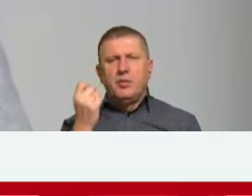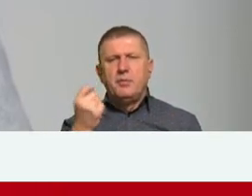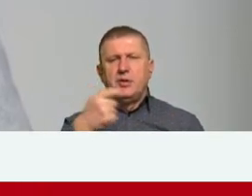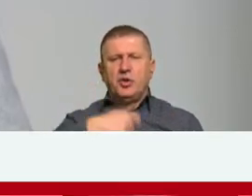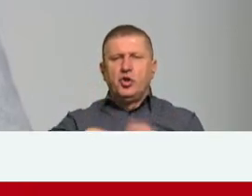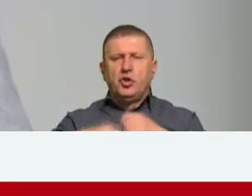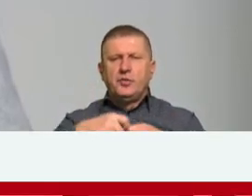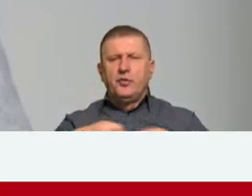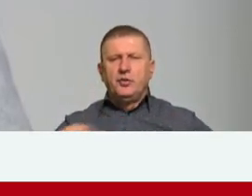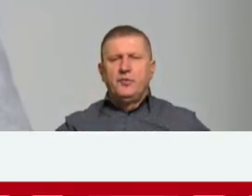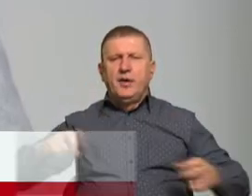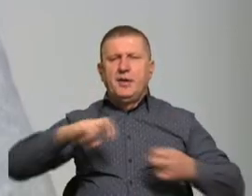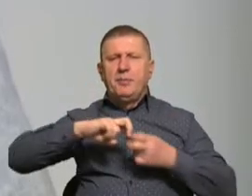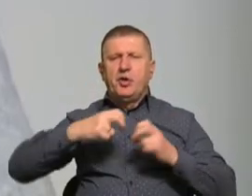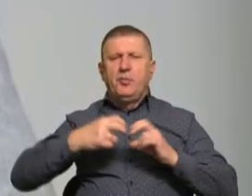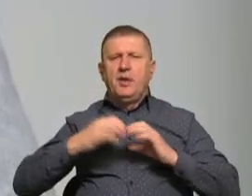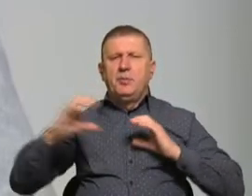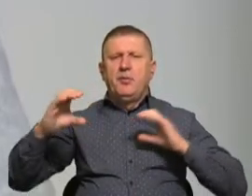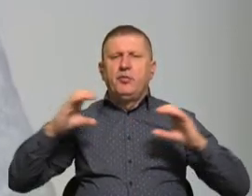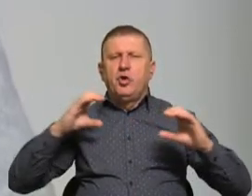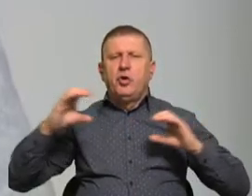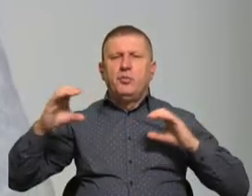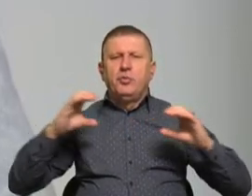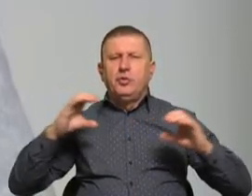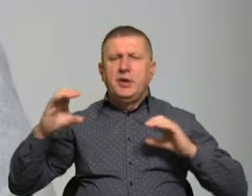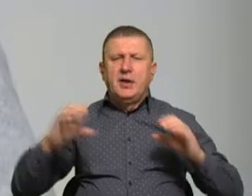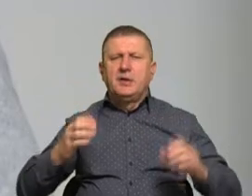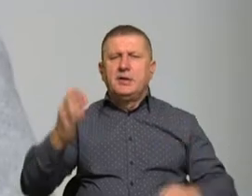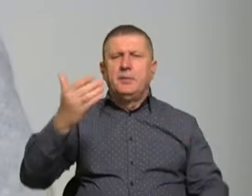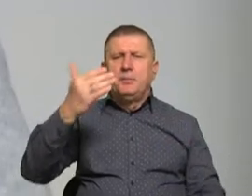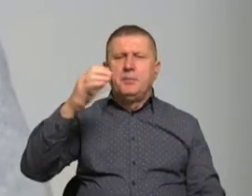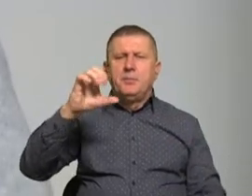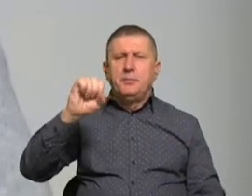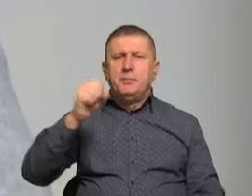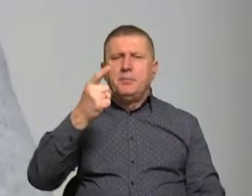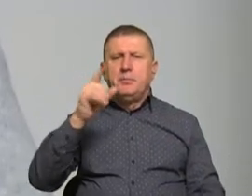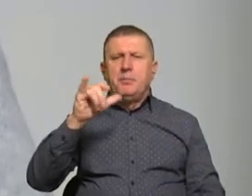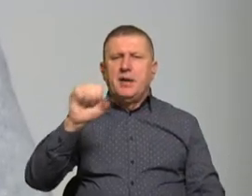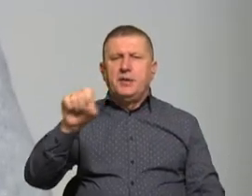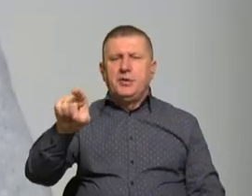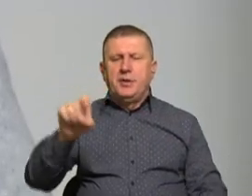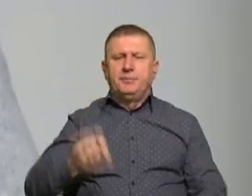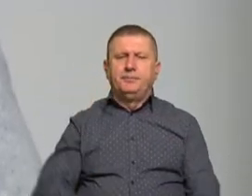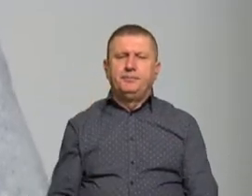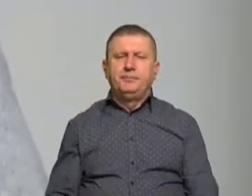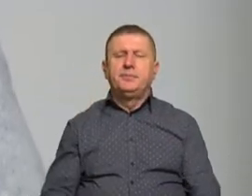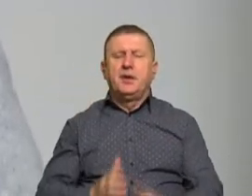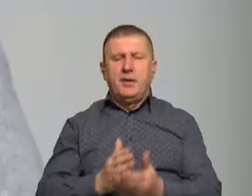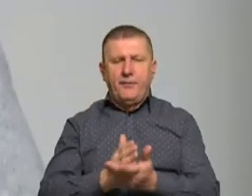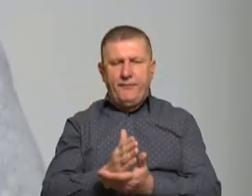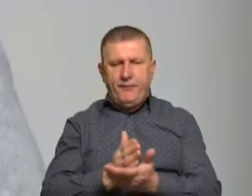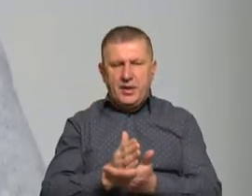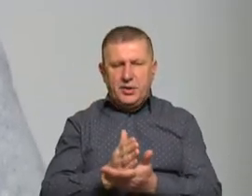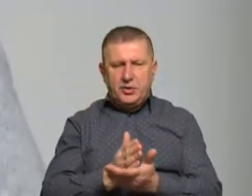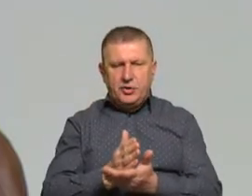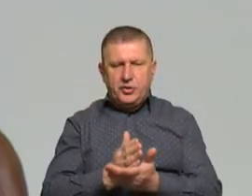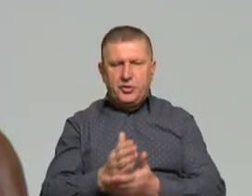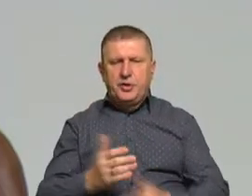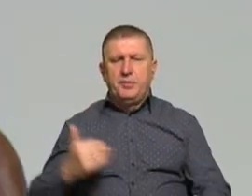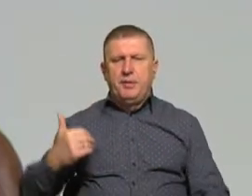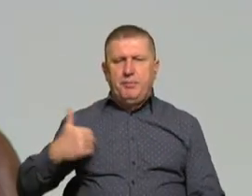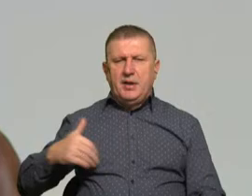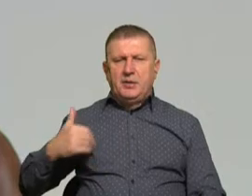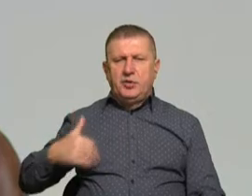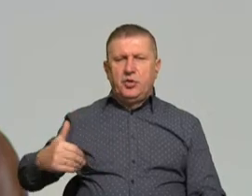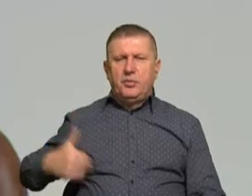problemów komunikacyjnych naszego miasta? Pani Magdalena Madzia, proszę o odpowiedź. My wierzymy, że